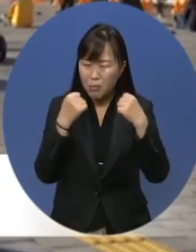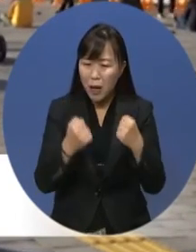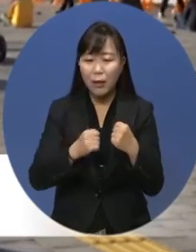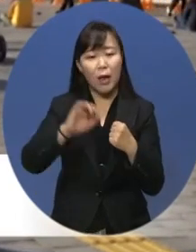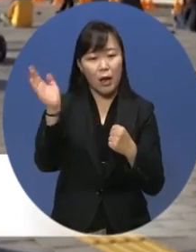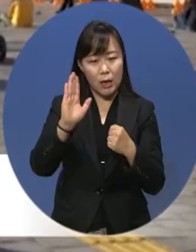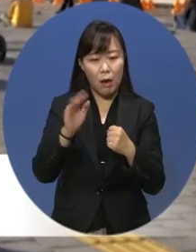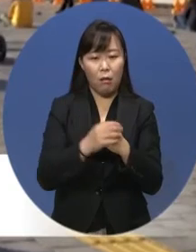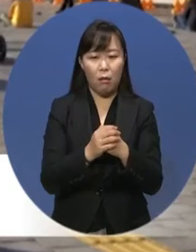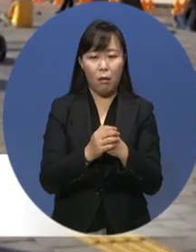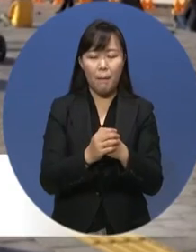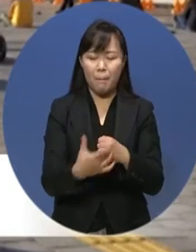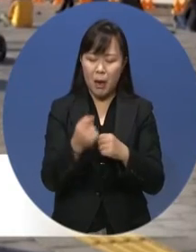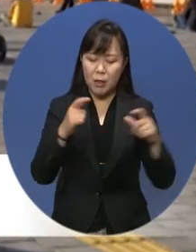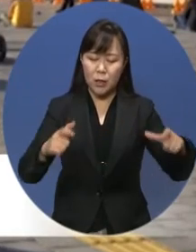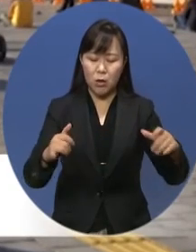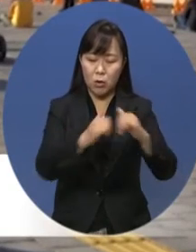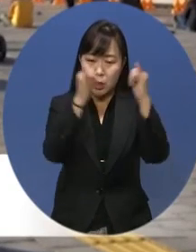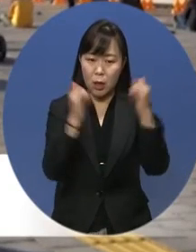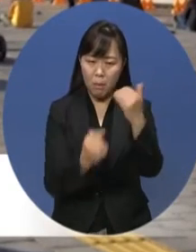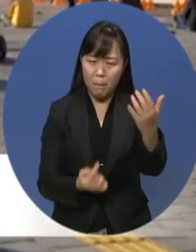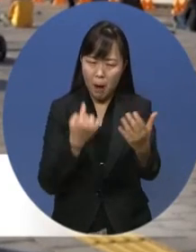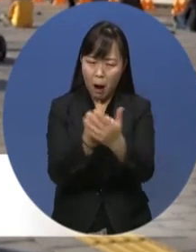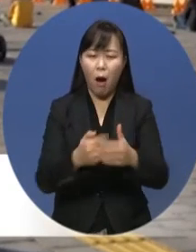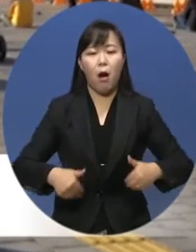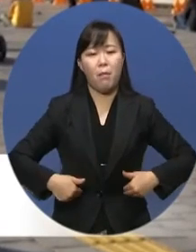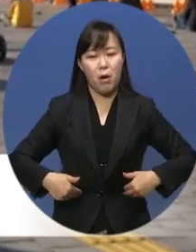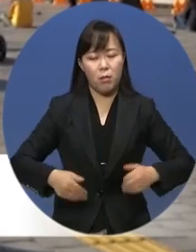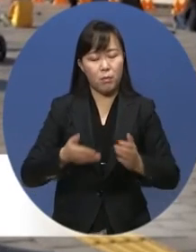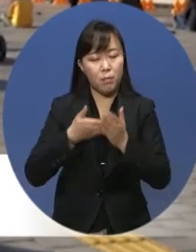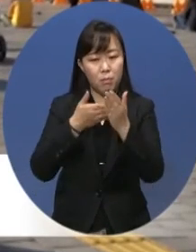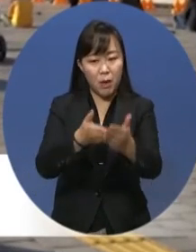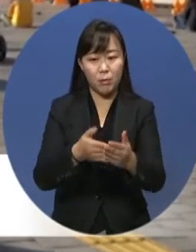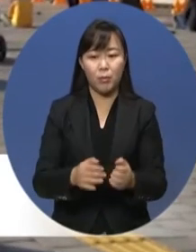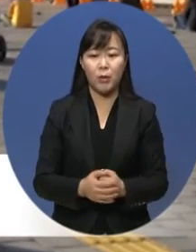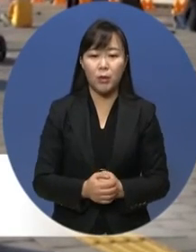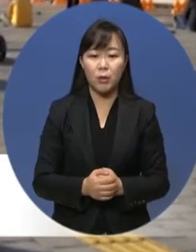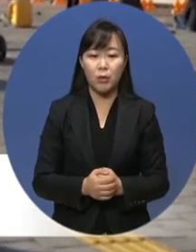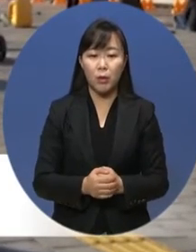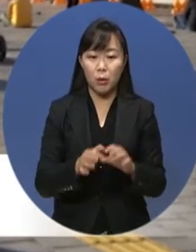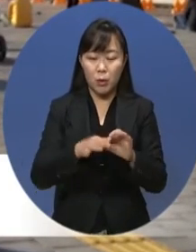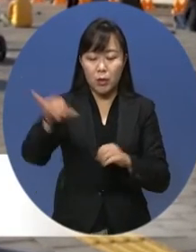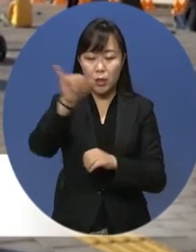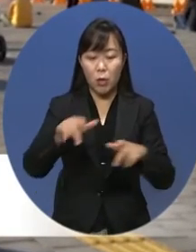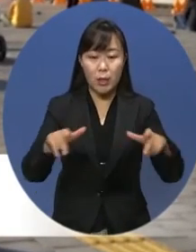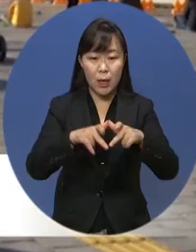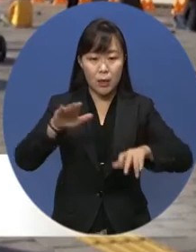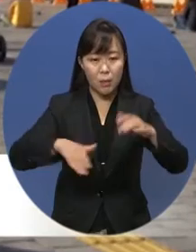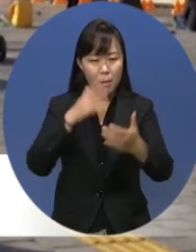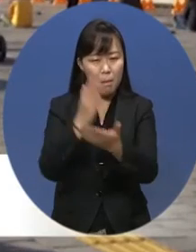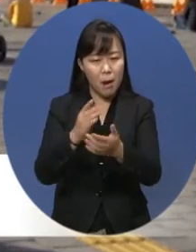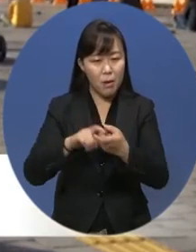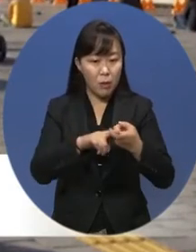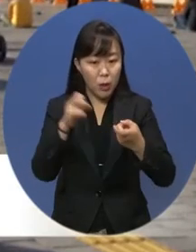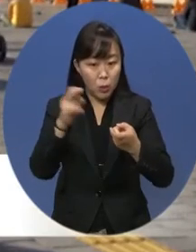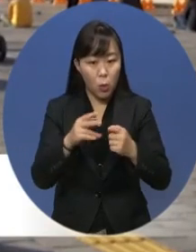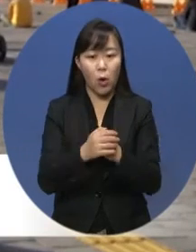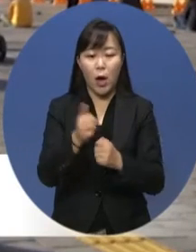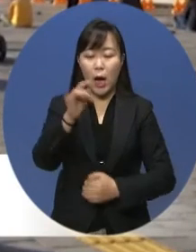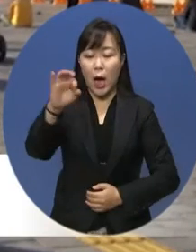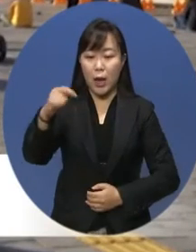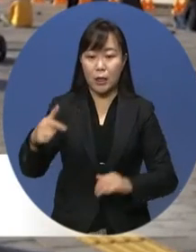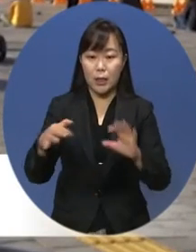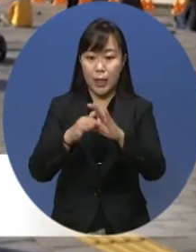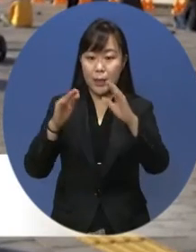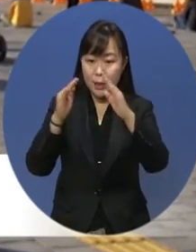아니라 또 지역 사회로 빠르게 나올 수 있도록 지원해야 된다 고 요구하고 있고요 그것을 재 극장인 찾을 7패 하는데 와 무주